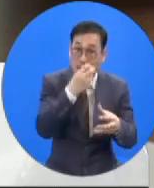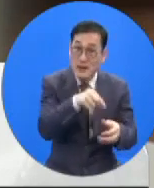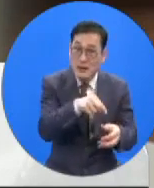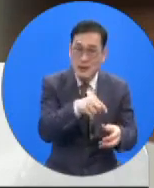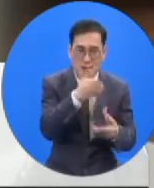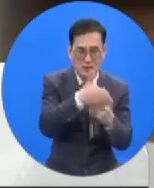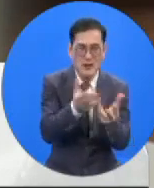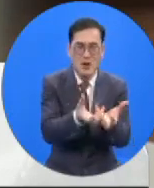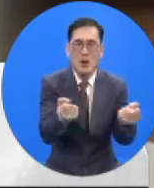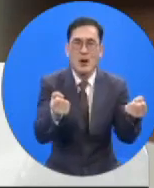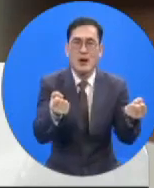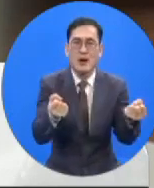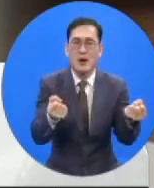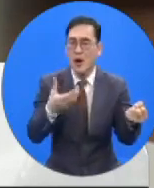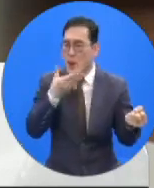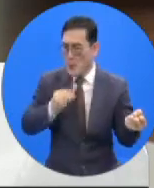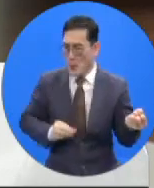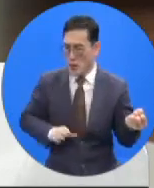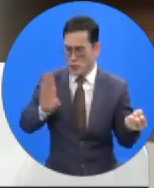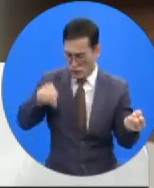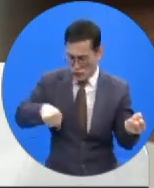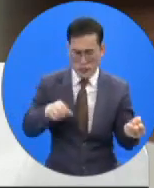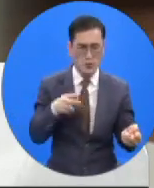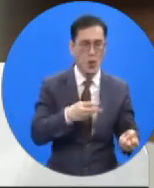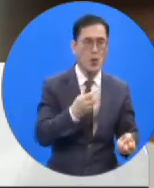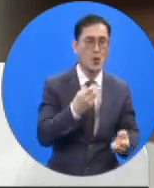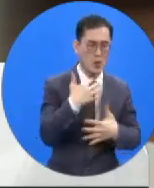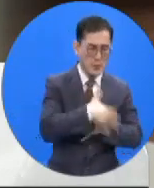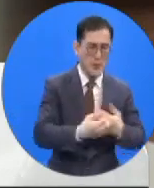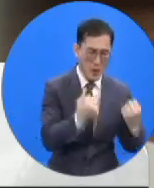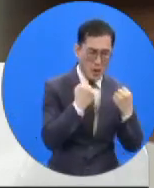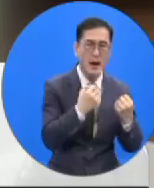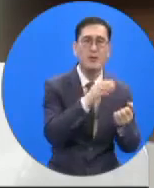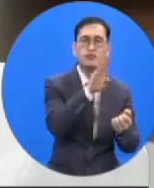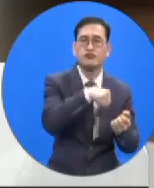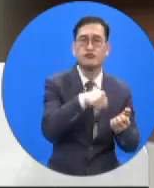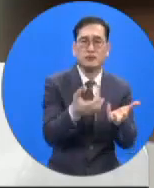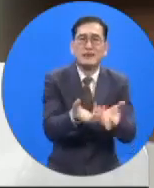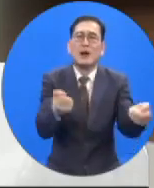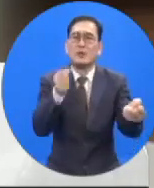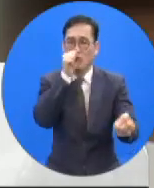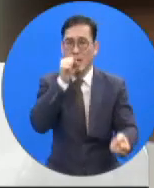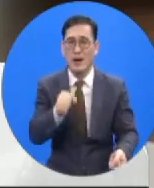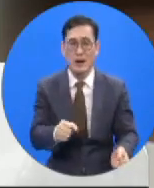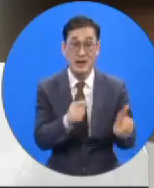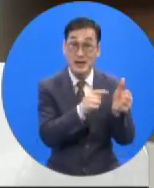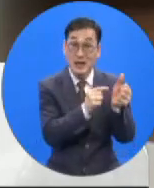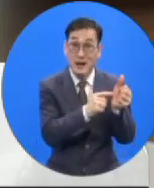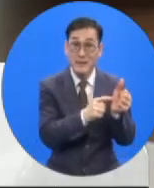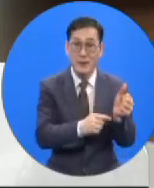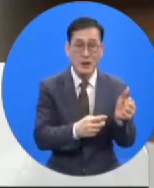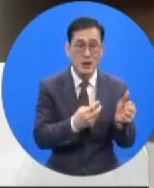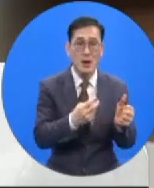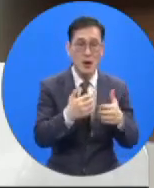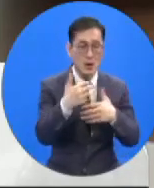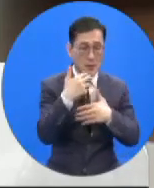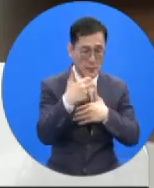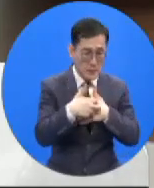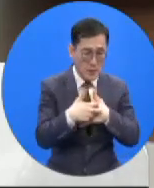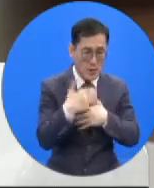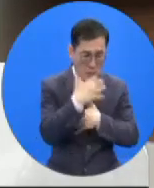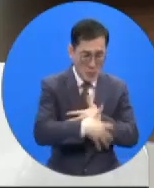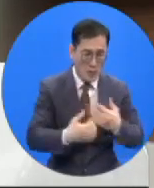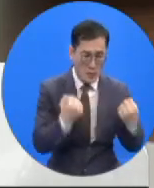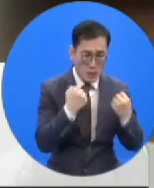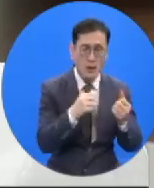전부 건 복지부가 좀 복음과 복지 구로 이렇게 독립을 했음 좋겠습니다 이번 목적은 장관 이미 지금 복어를 차 대변하고 매쉬 못하기 때문에 음